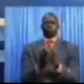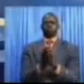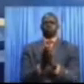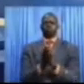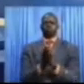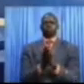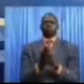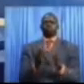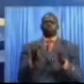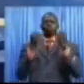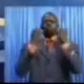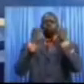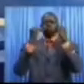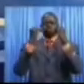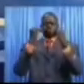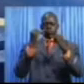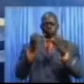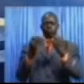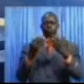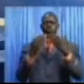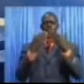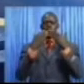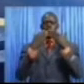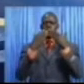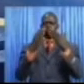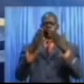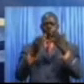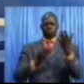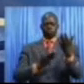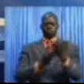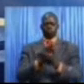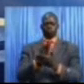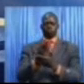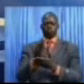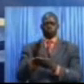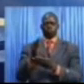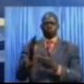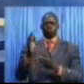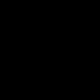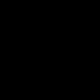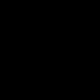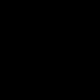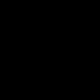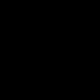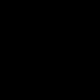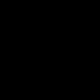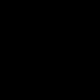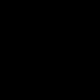Ce journal est terminé. Merci de votre fidélité sur la RTB. À demain.